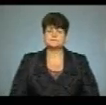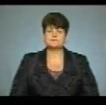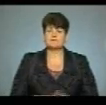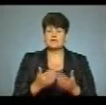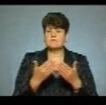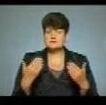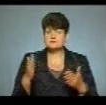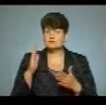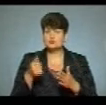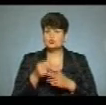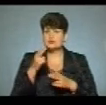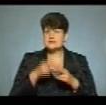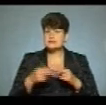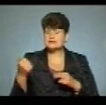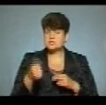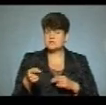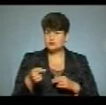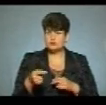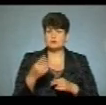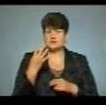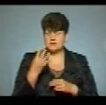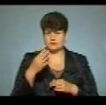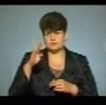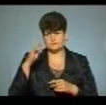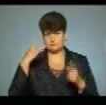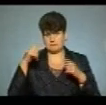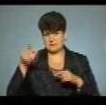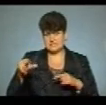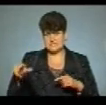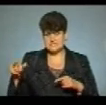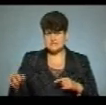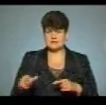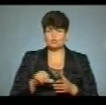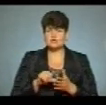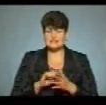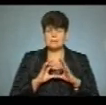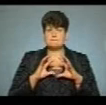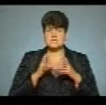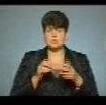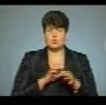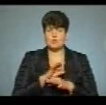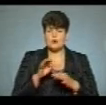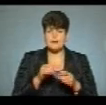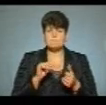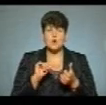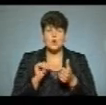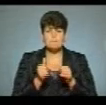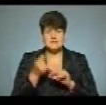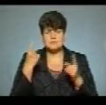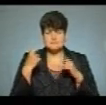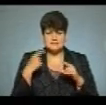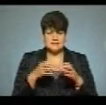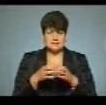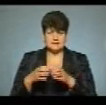Виставка діятиме до кінця тижня в Тернополі. 4 митців, авторів виставки, учасники міжнародної програми обмінних мистецьких